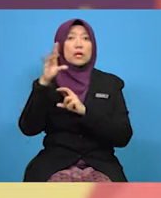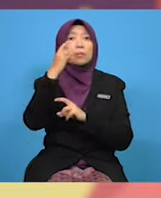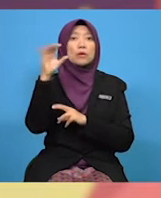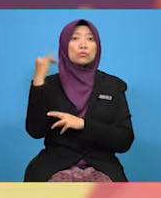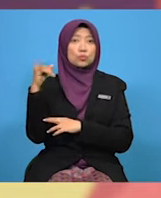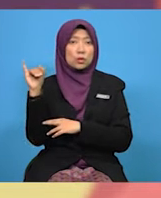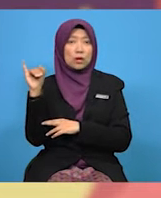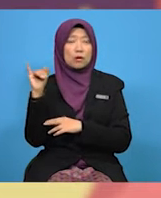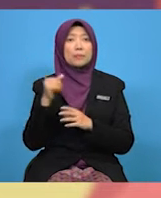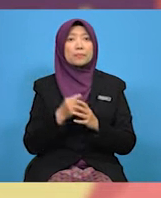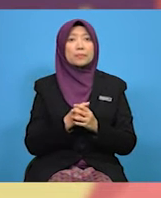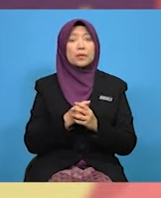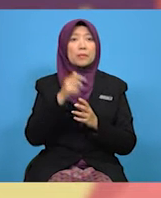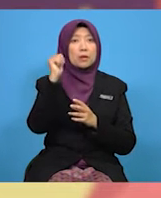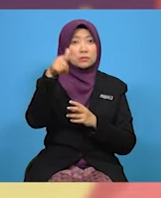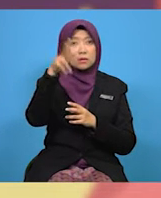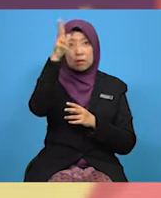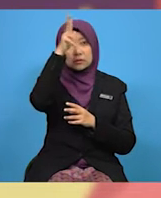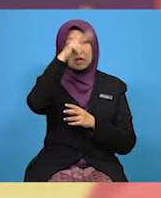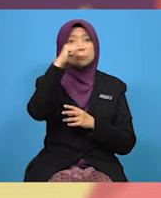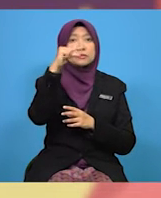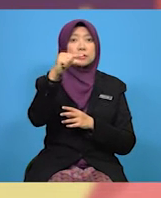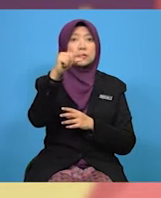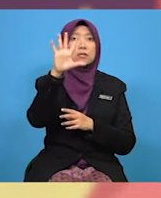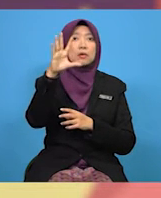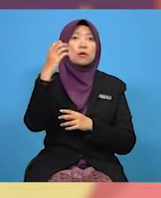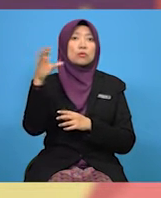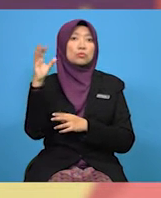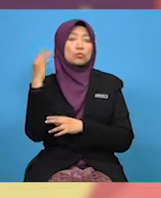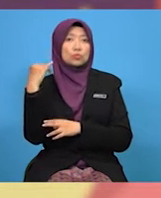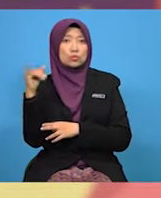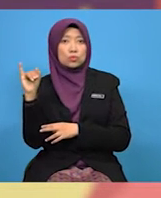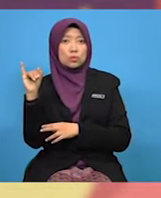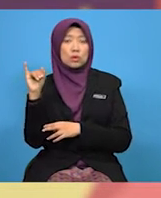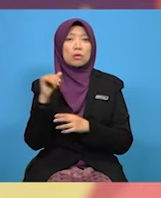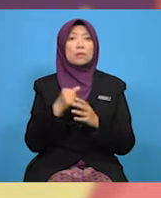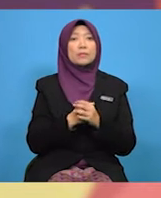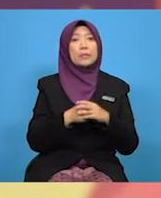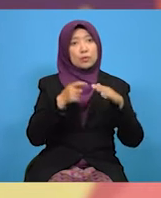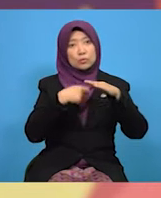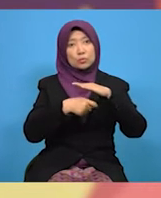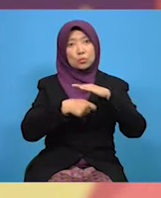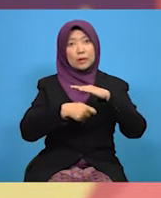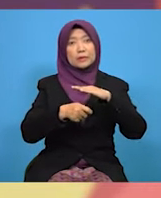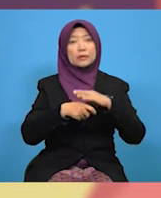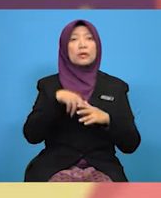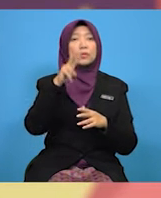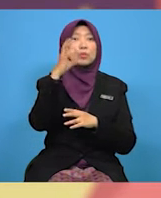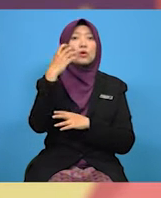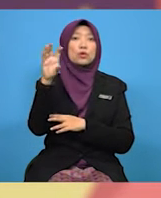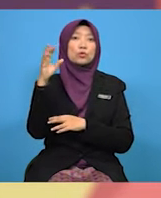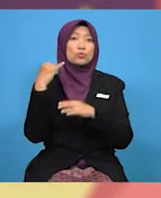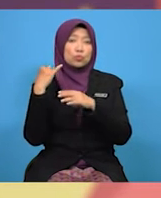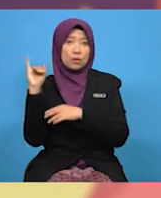I'm 800000000 perbelanjaan kerajaan yaitu ze520kl dan cukai yaitu